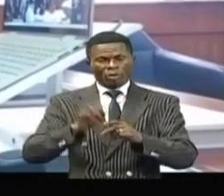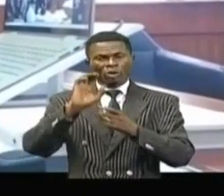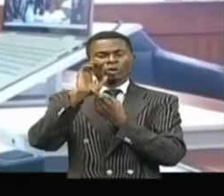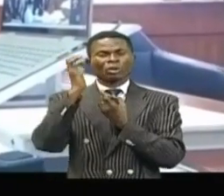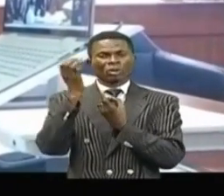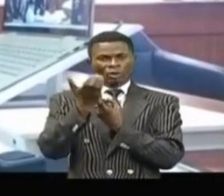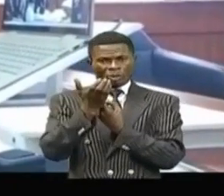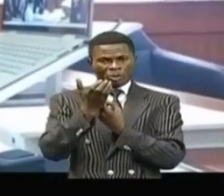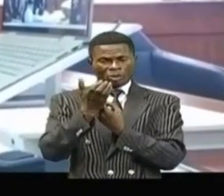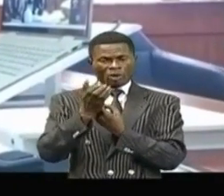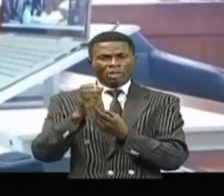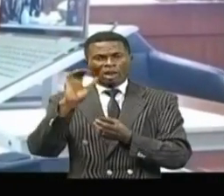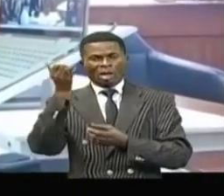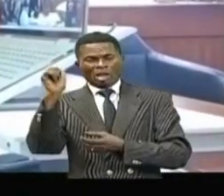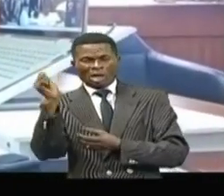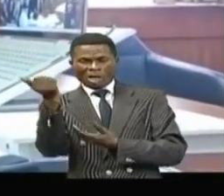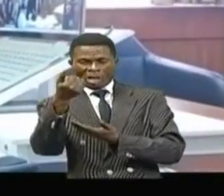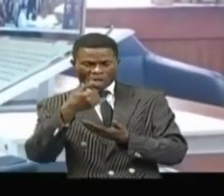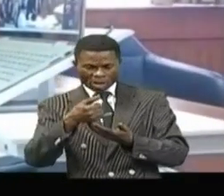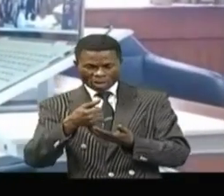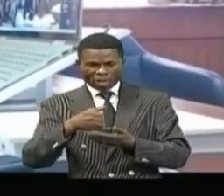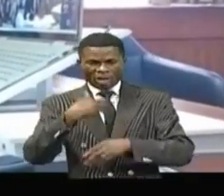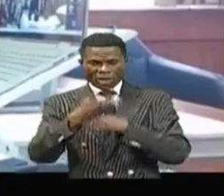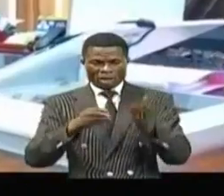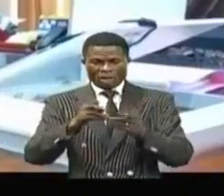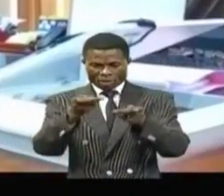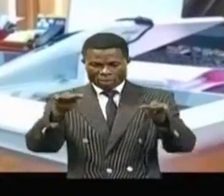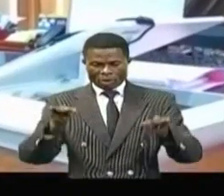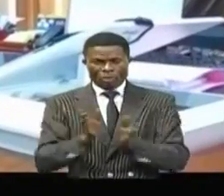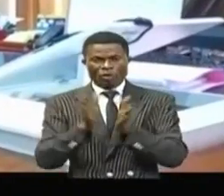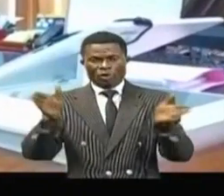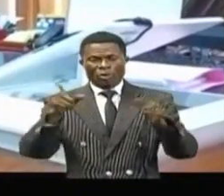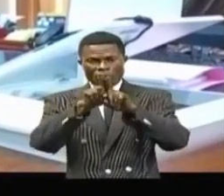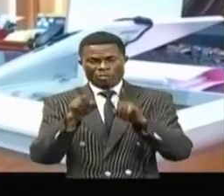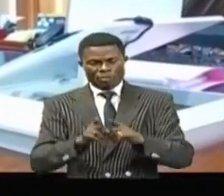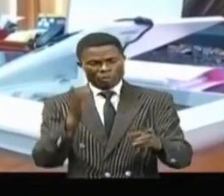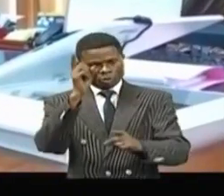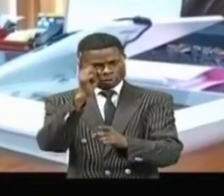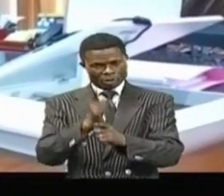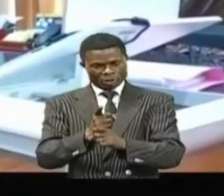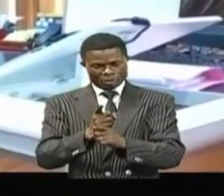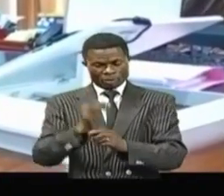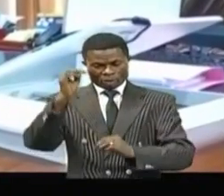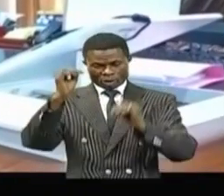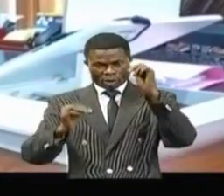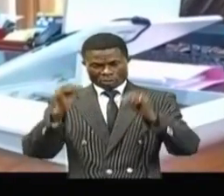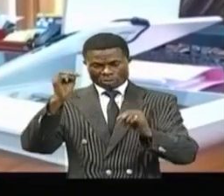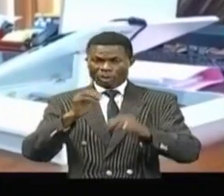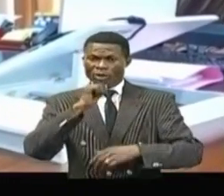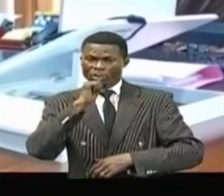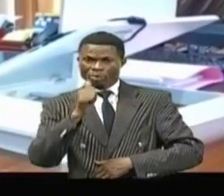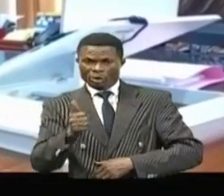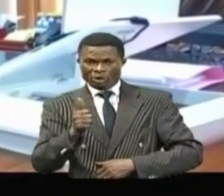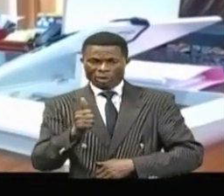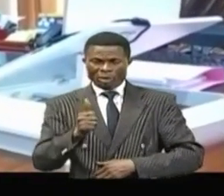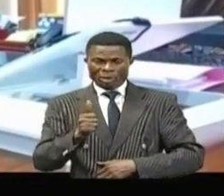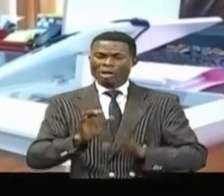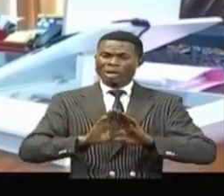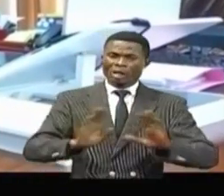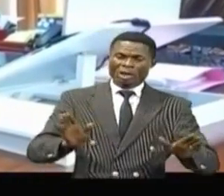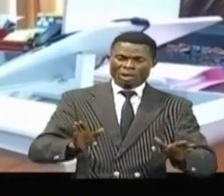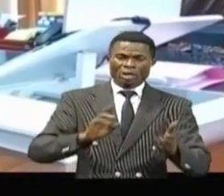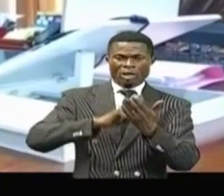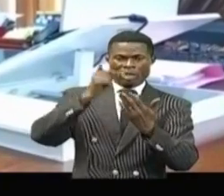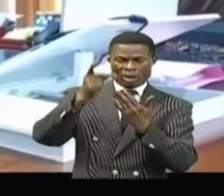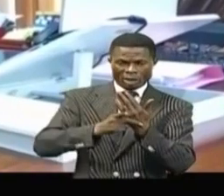culture, art et patrimoine sert en fait dans un cadre global et cohérent pour mesurer non seulement les performances des